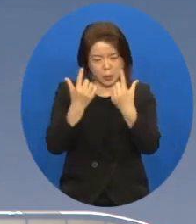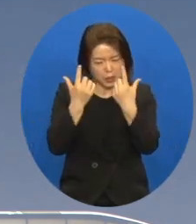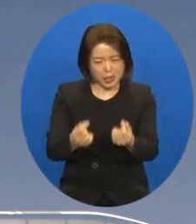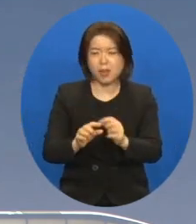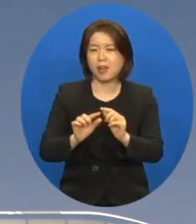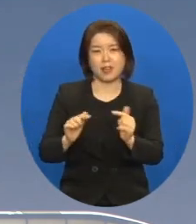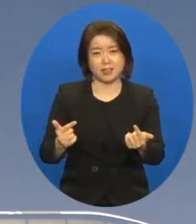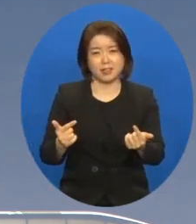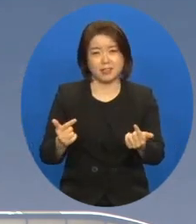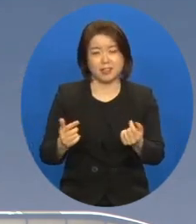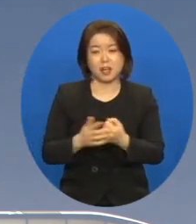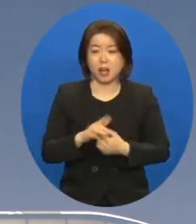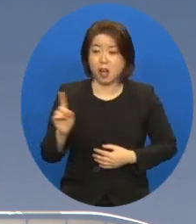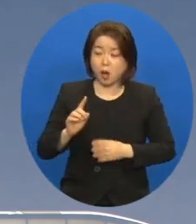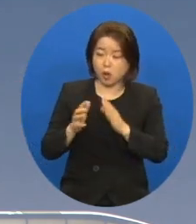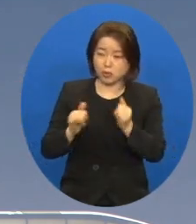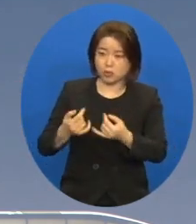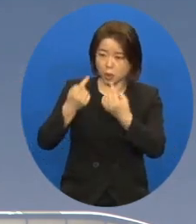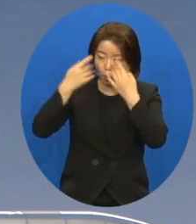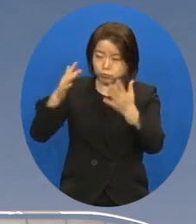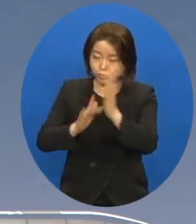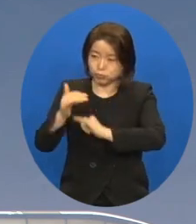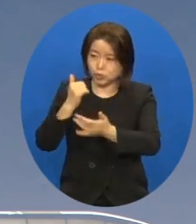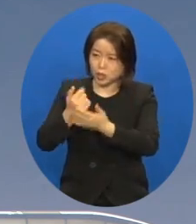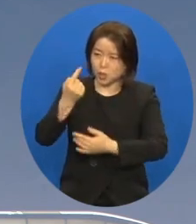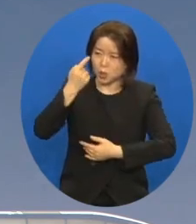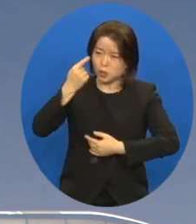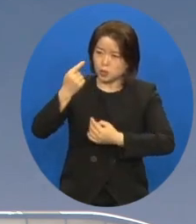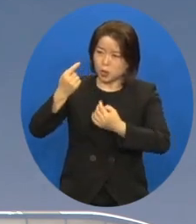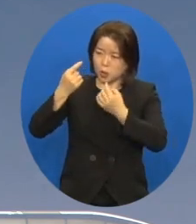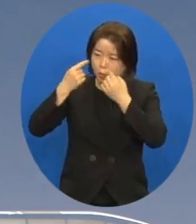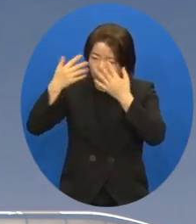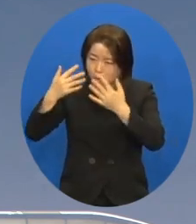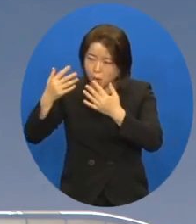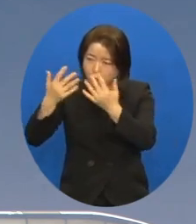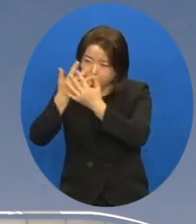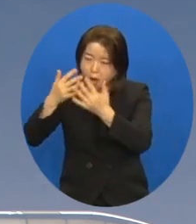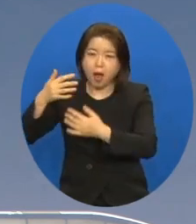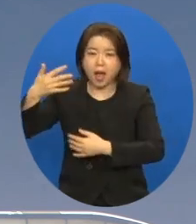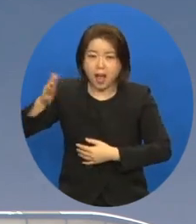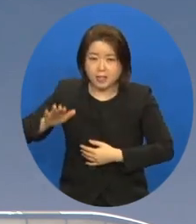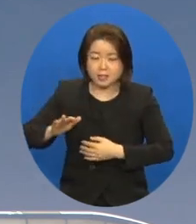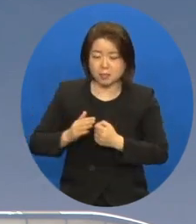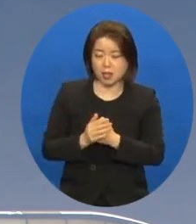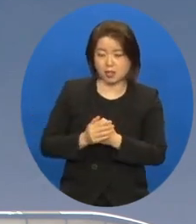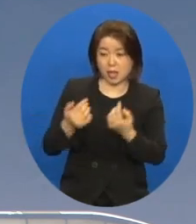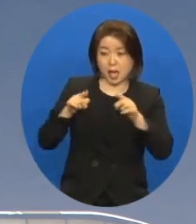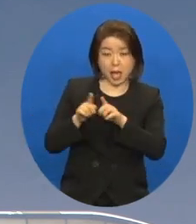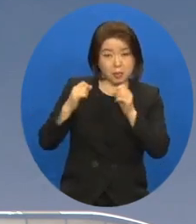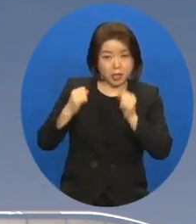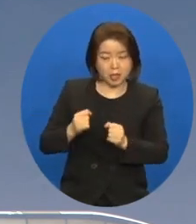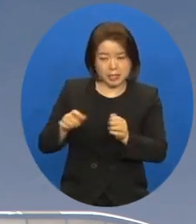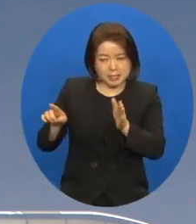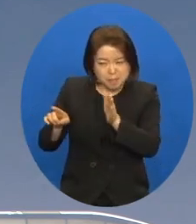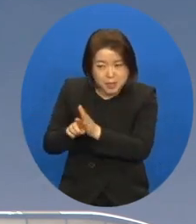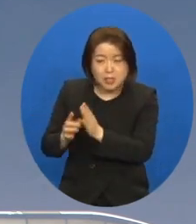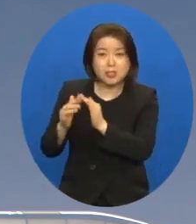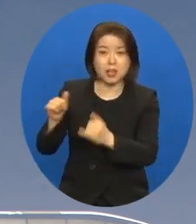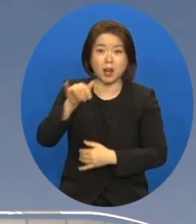않습니다. 어떤 사람은 분명히 예수님을 눈으로 보는 건 아닌데 함께 계신 게 진짜 믿어지는 사람이